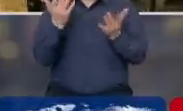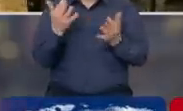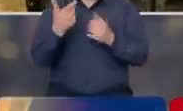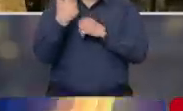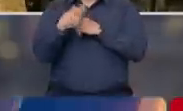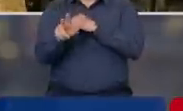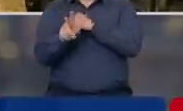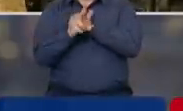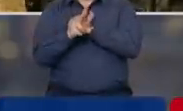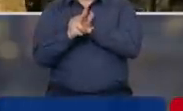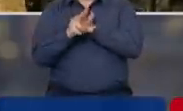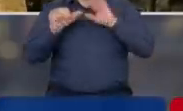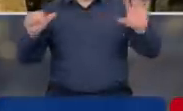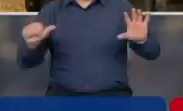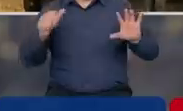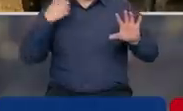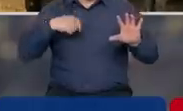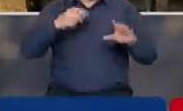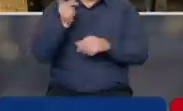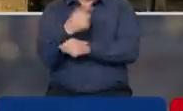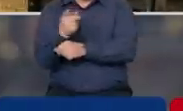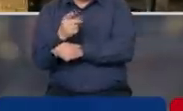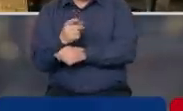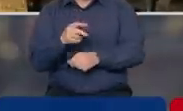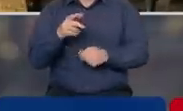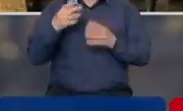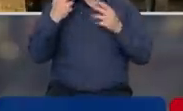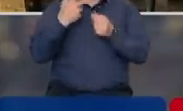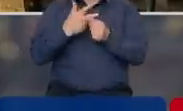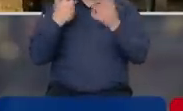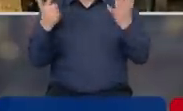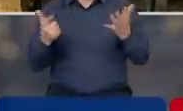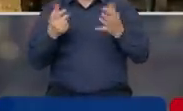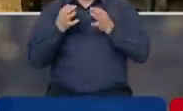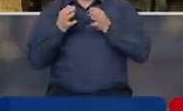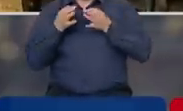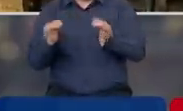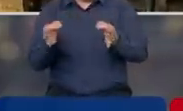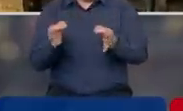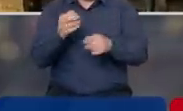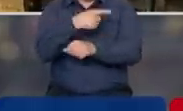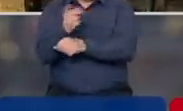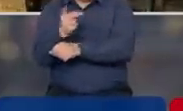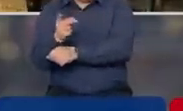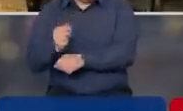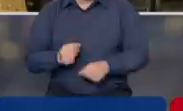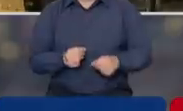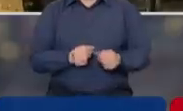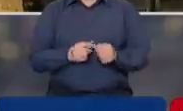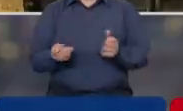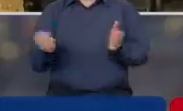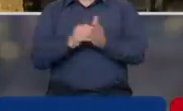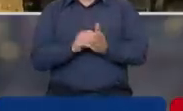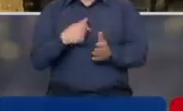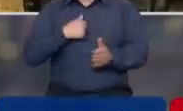186 strażaków dysponujących 37 ma pojazdami ratowniczo-gaśniczych mi dodatkowo na